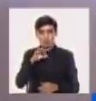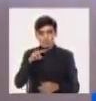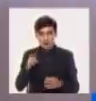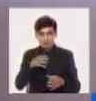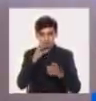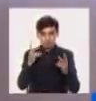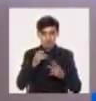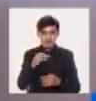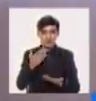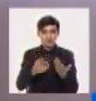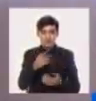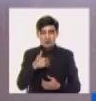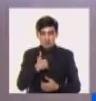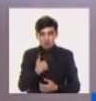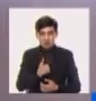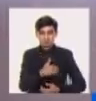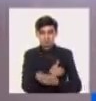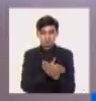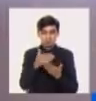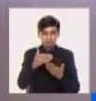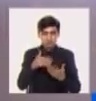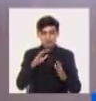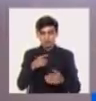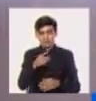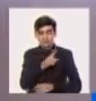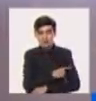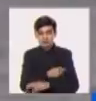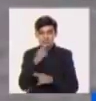құрғақ жөтел пайда болса, дәрігердің көмегіне жүгінуі керек екен.